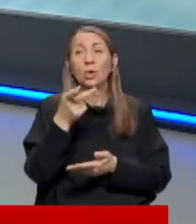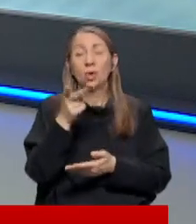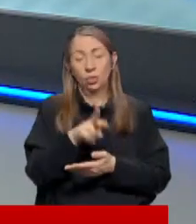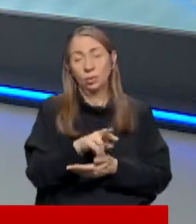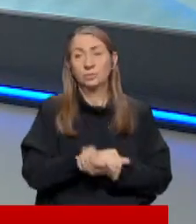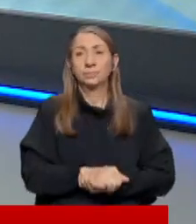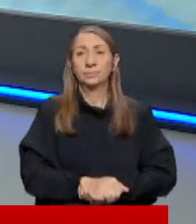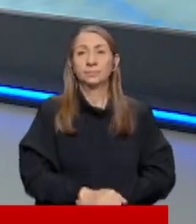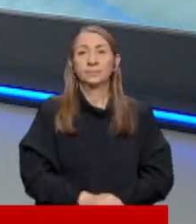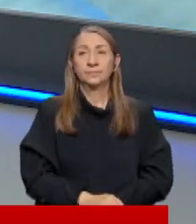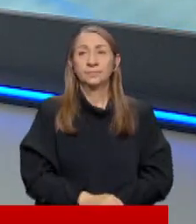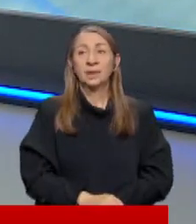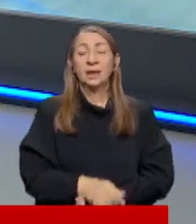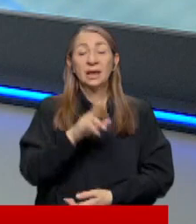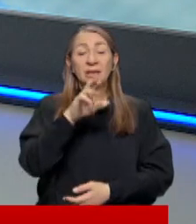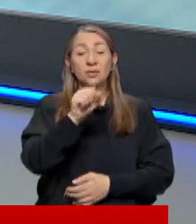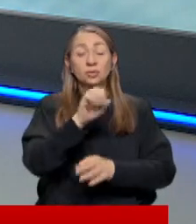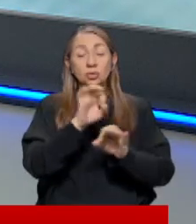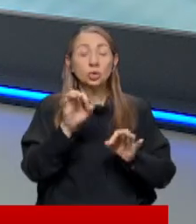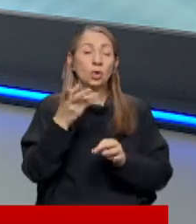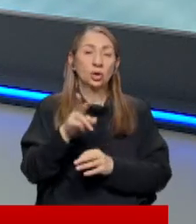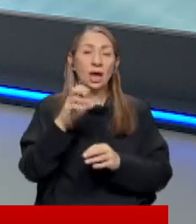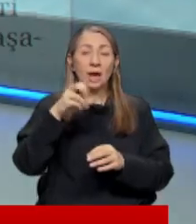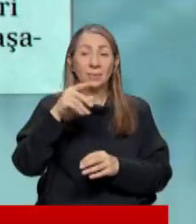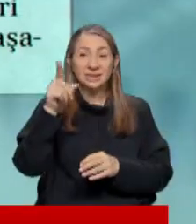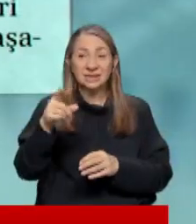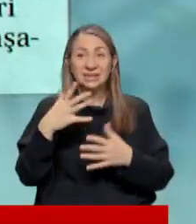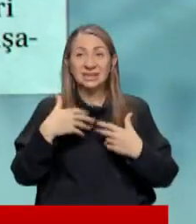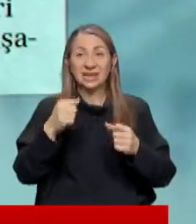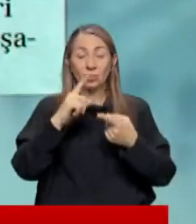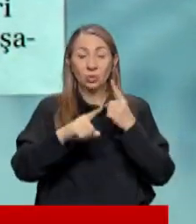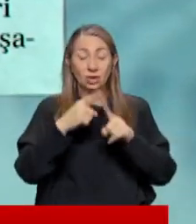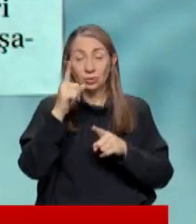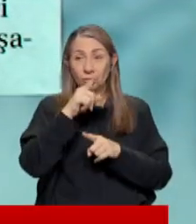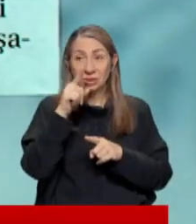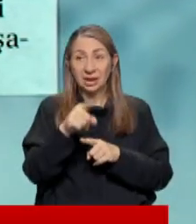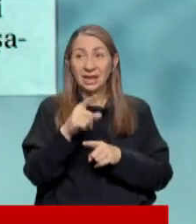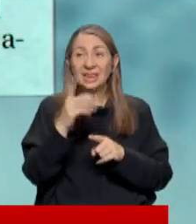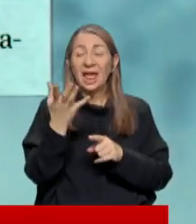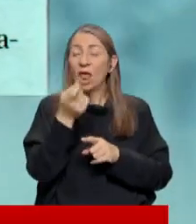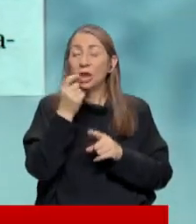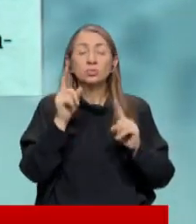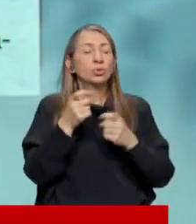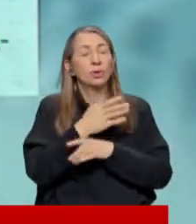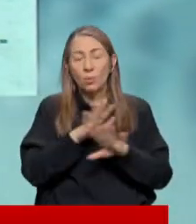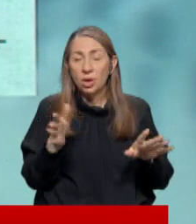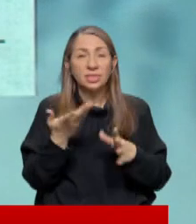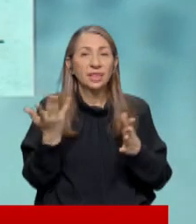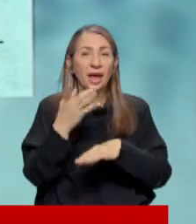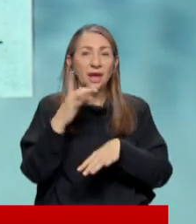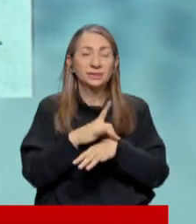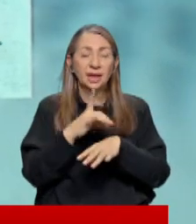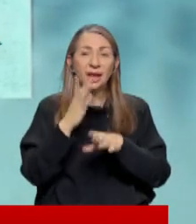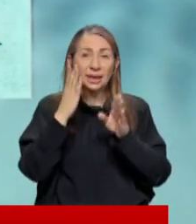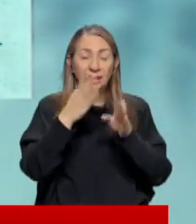yitirdi randevusuzluk öldürdü AKP'nin uyguladığı sağlık politikaları nedeniyle ne ilaç bulunabiliyor ne de